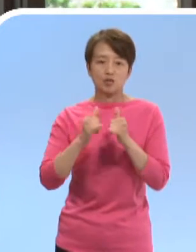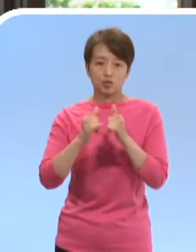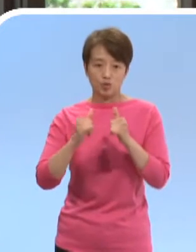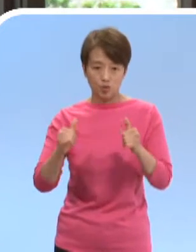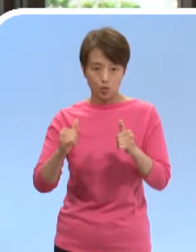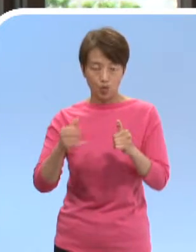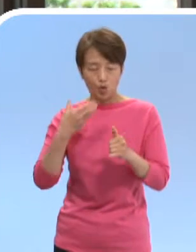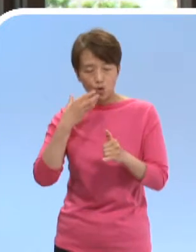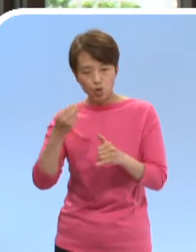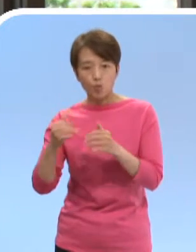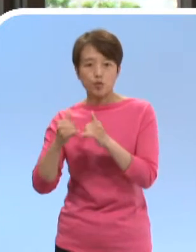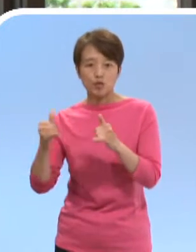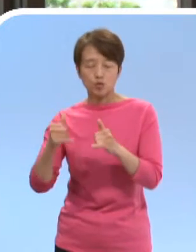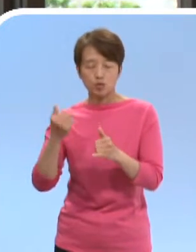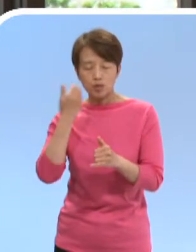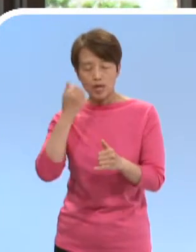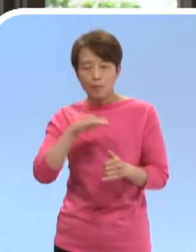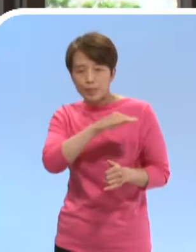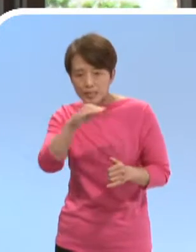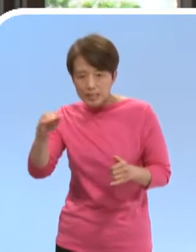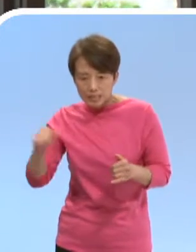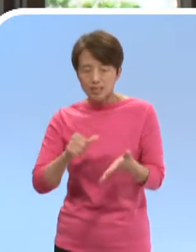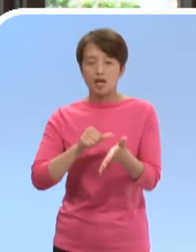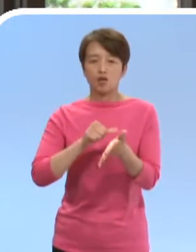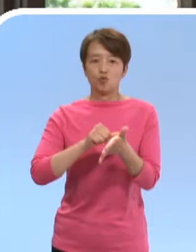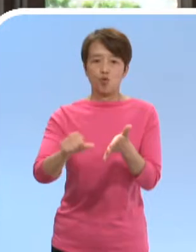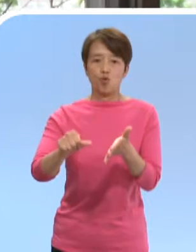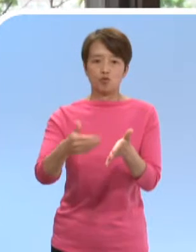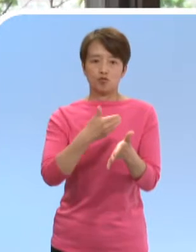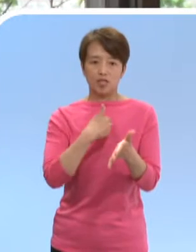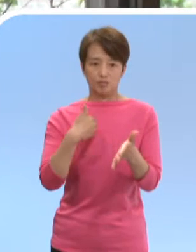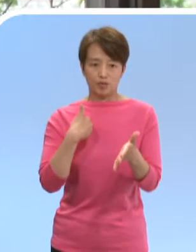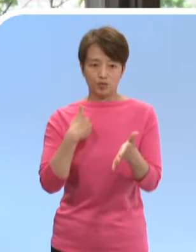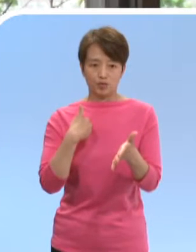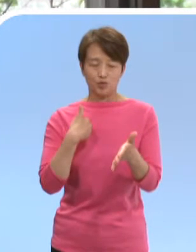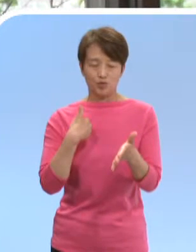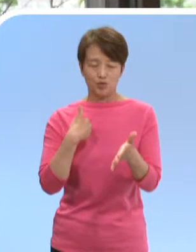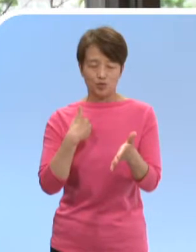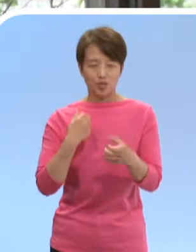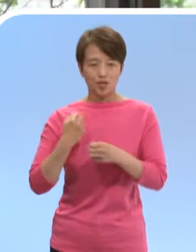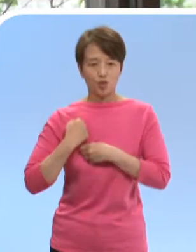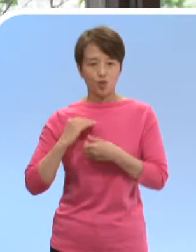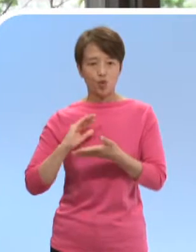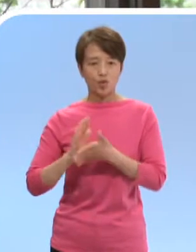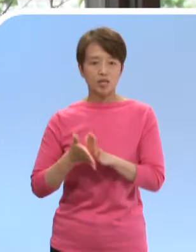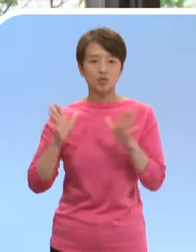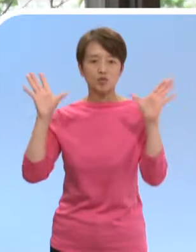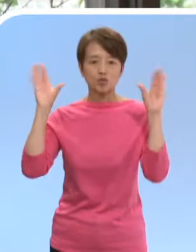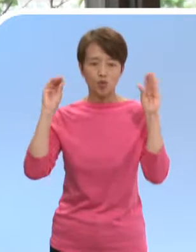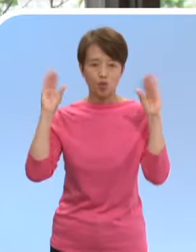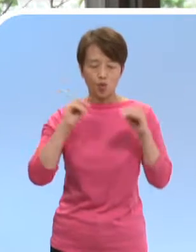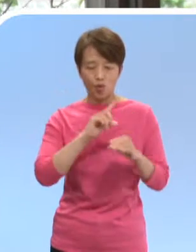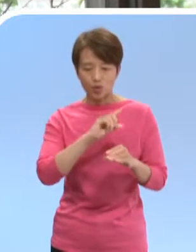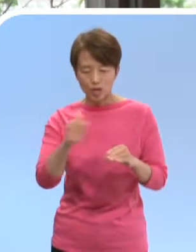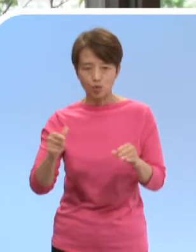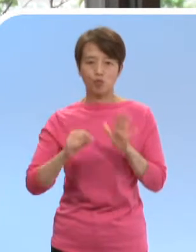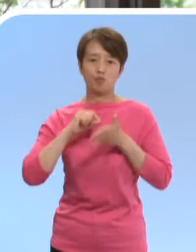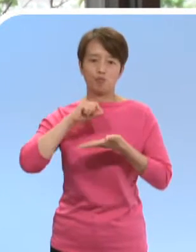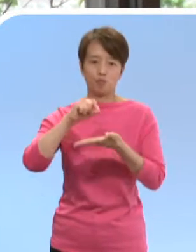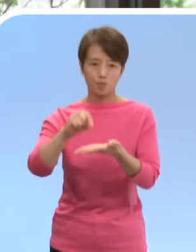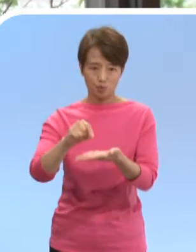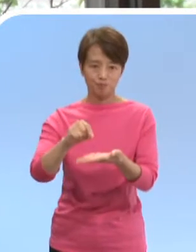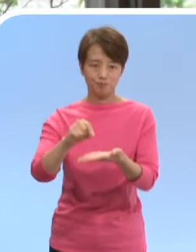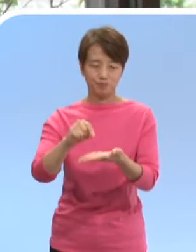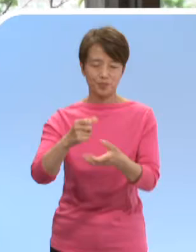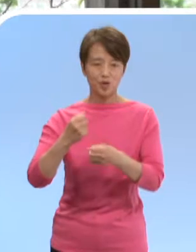や兵庫に関心のある方などなたでもネットで登録ができまして、そういった方に懐かしいふるさと情報とかそういったものをお届